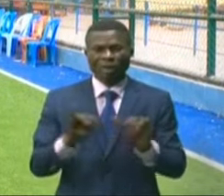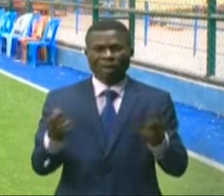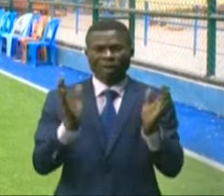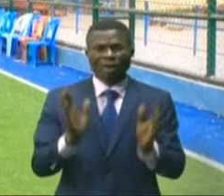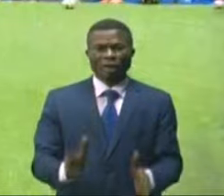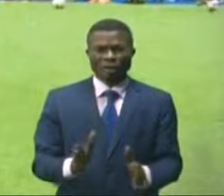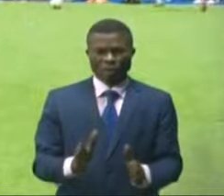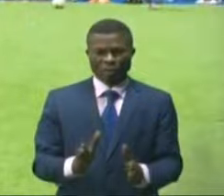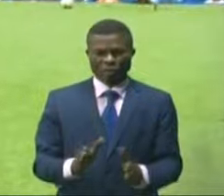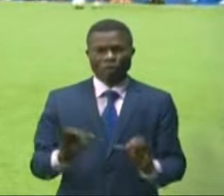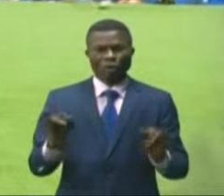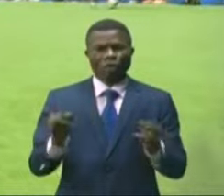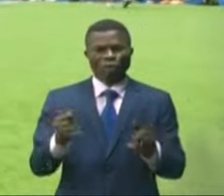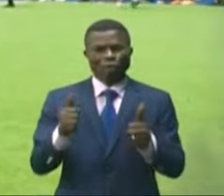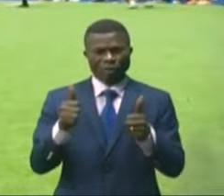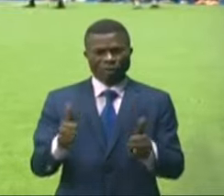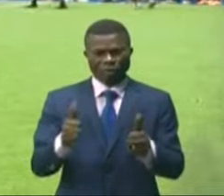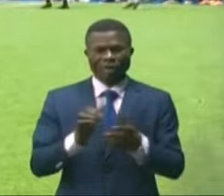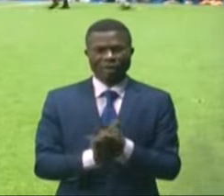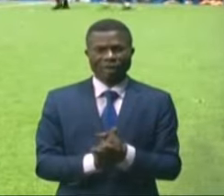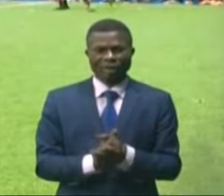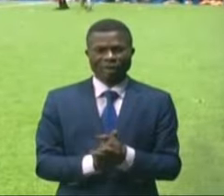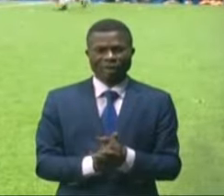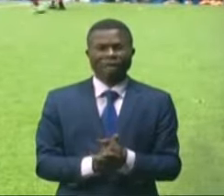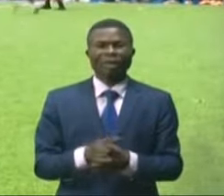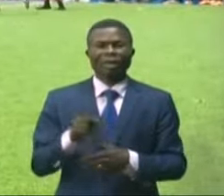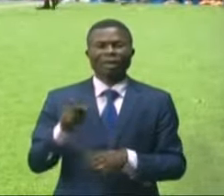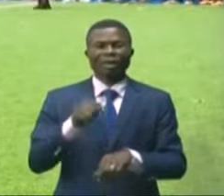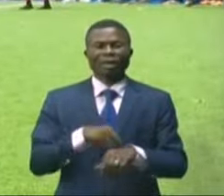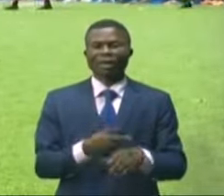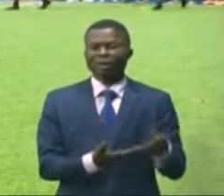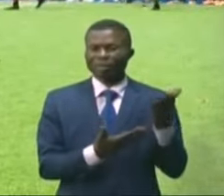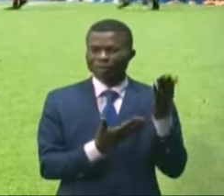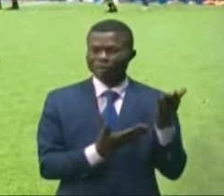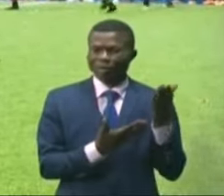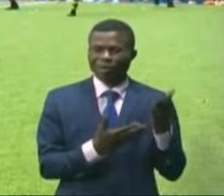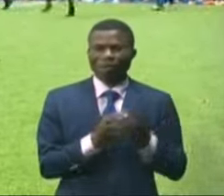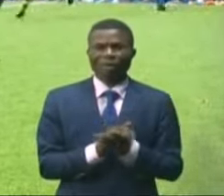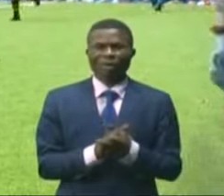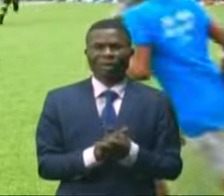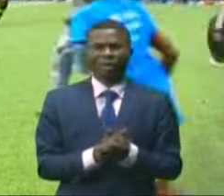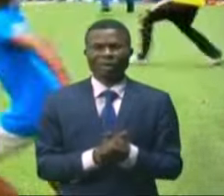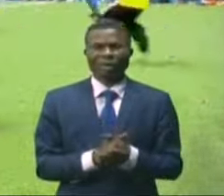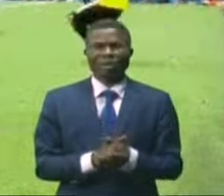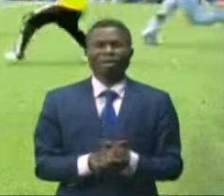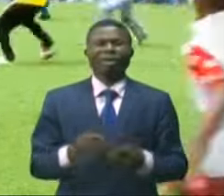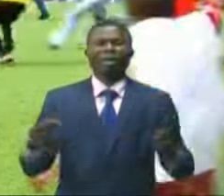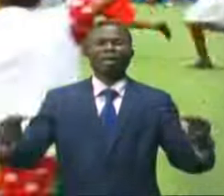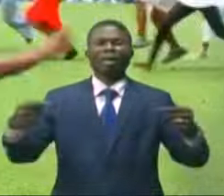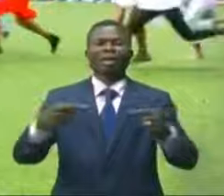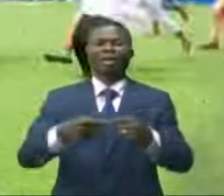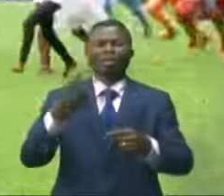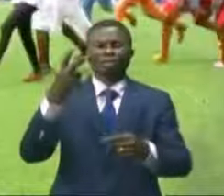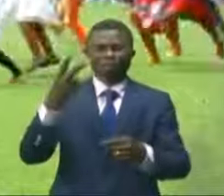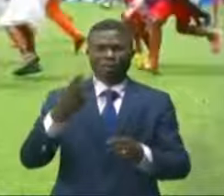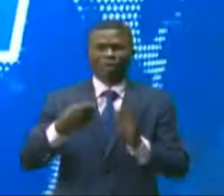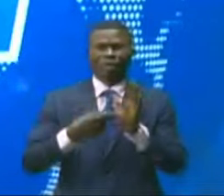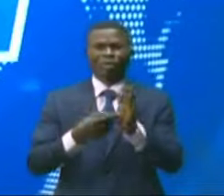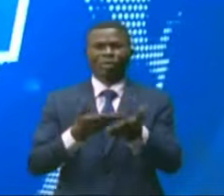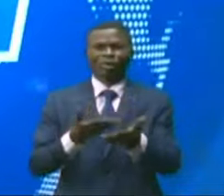de s'amuser. Ces deux équipes se retrouveront le 31 août pour une finale qui s'annonce